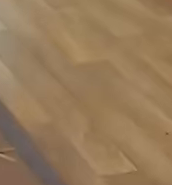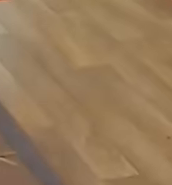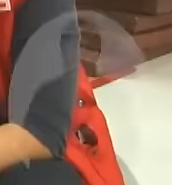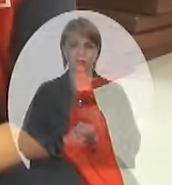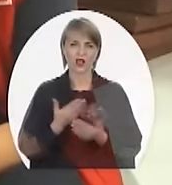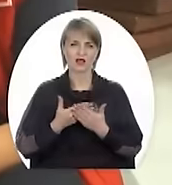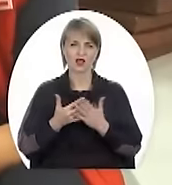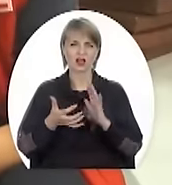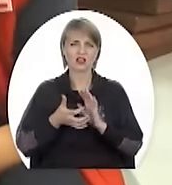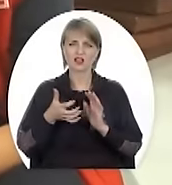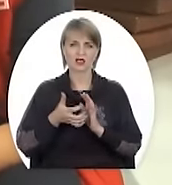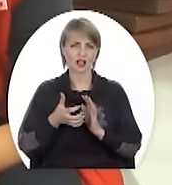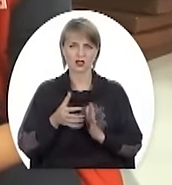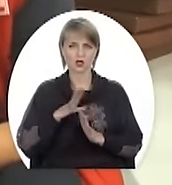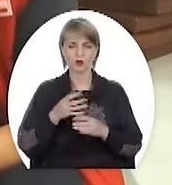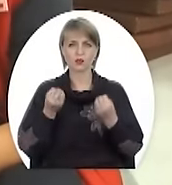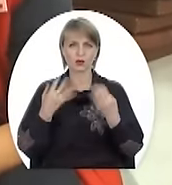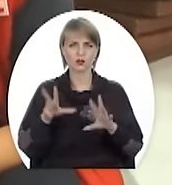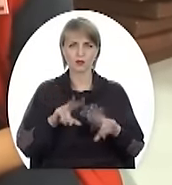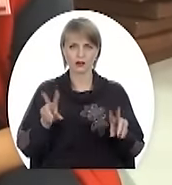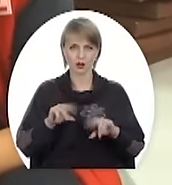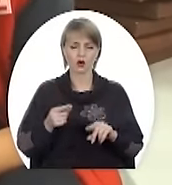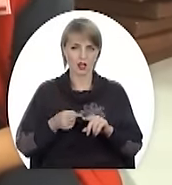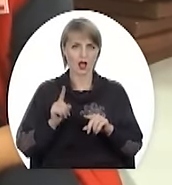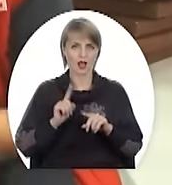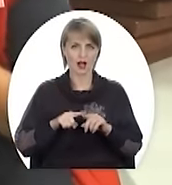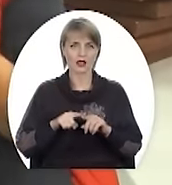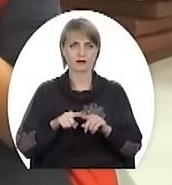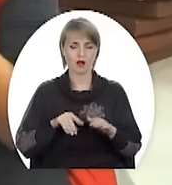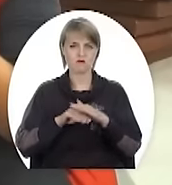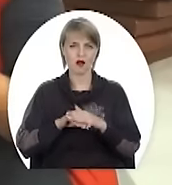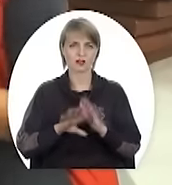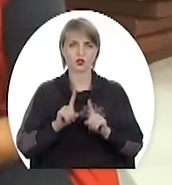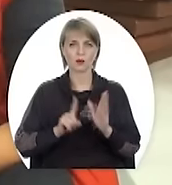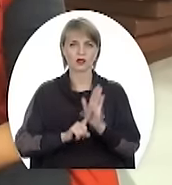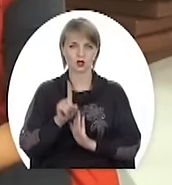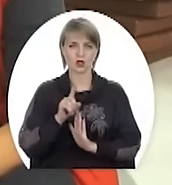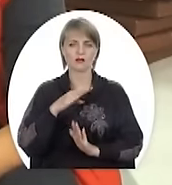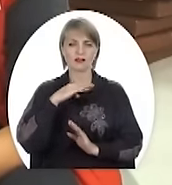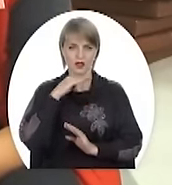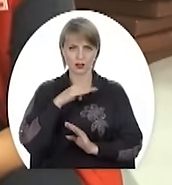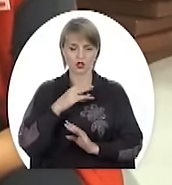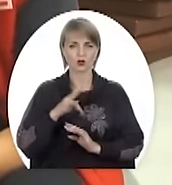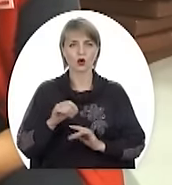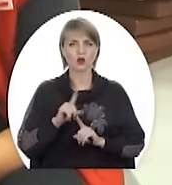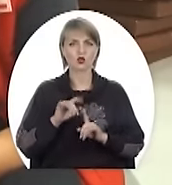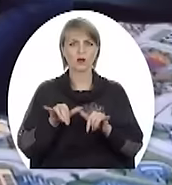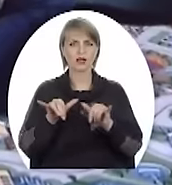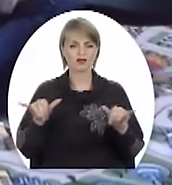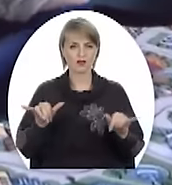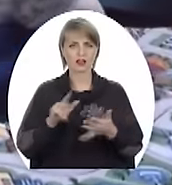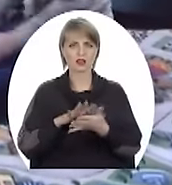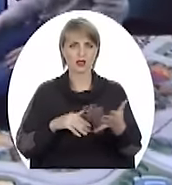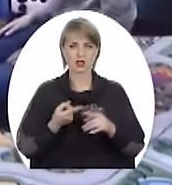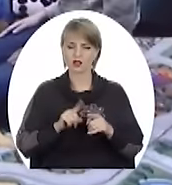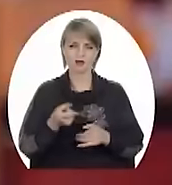Наверное, недостаточно быть просто педагогом. Недостаточно. Хотя этой базы для того, чтобы начать, ее достаточно. Но чтобы развиваться и идти дальше,